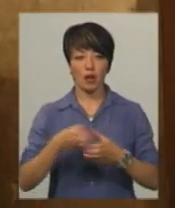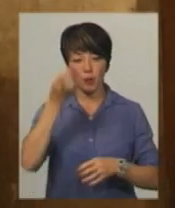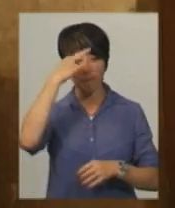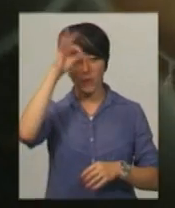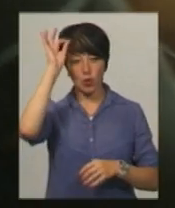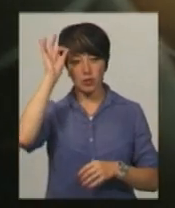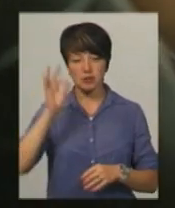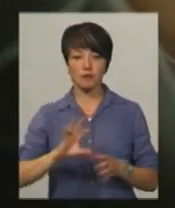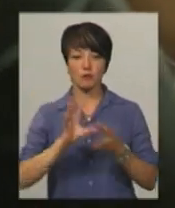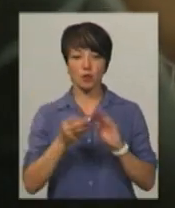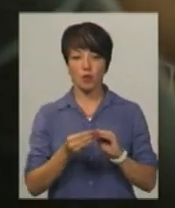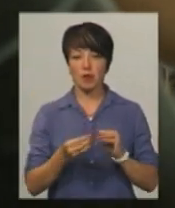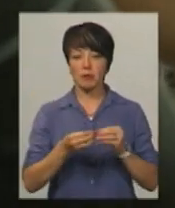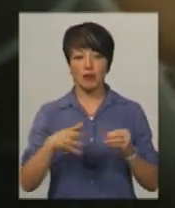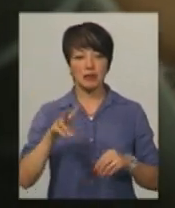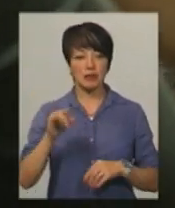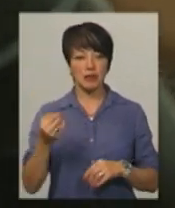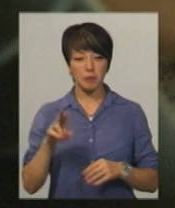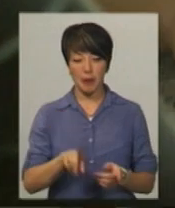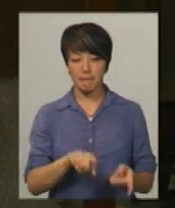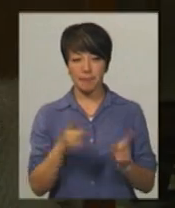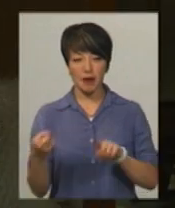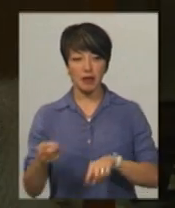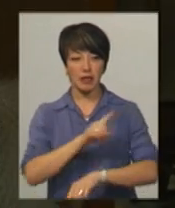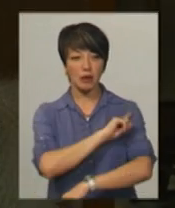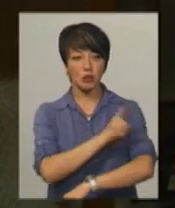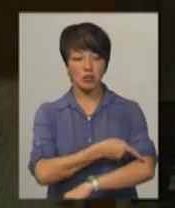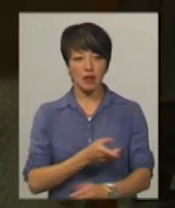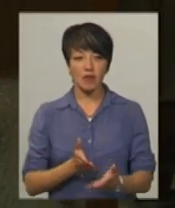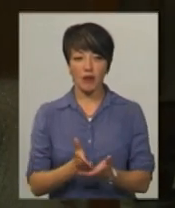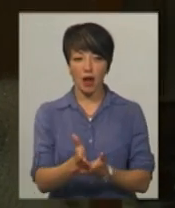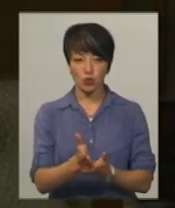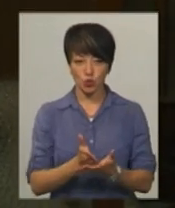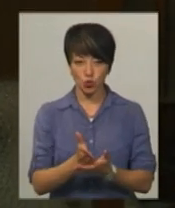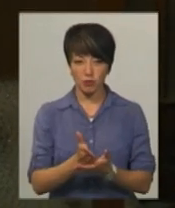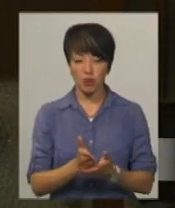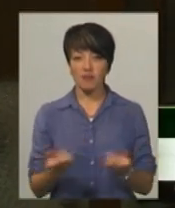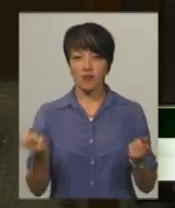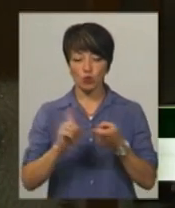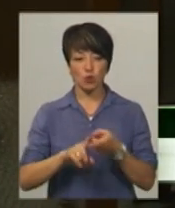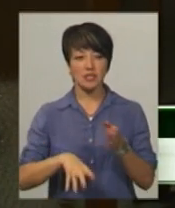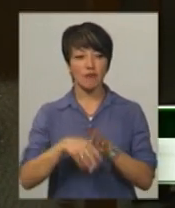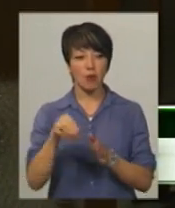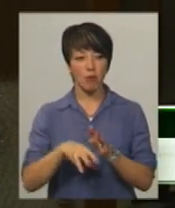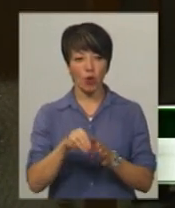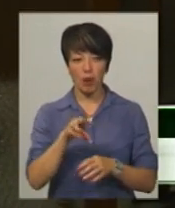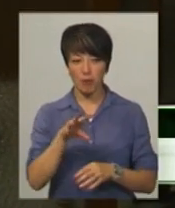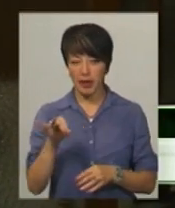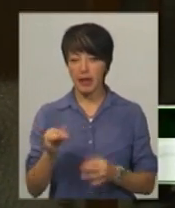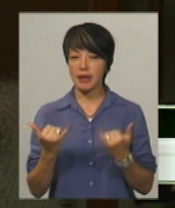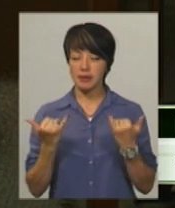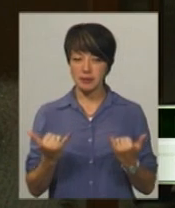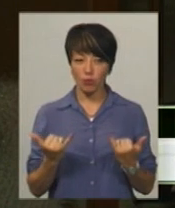з 15 липня переведена на посилений варіант несення служби у зв'язку з виборчим процесом. І